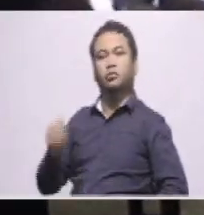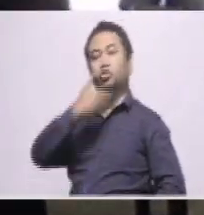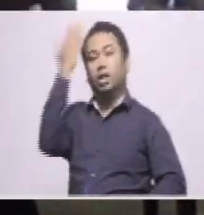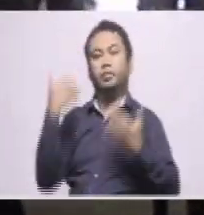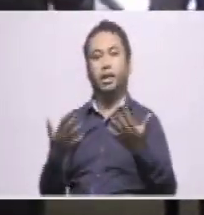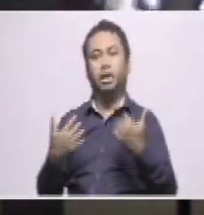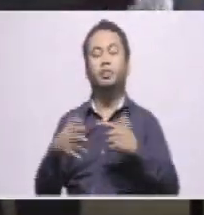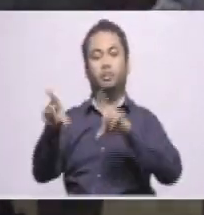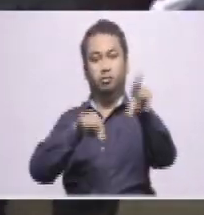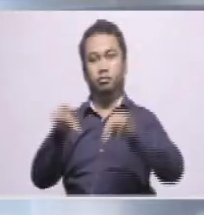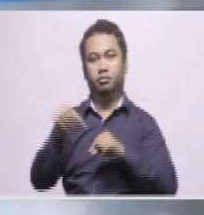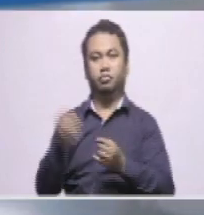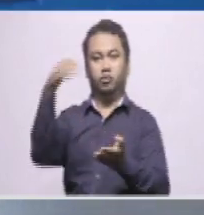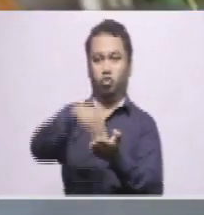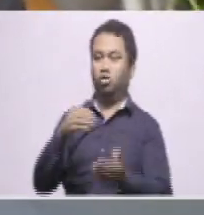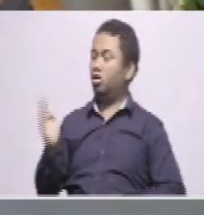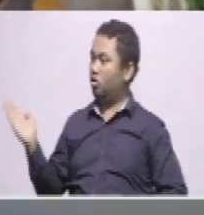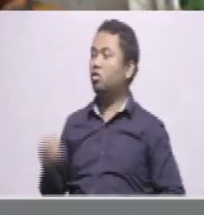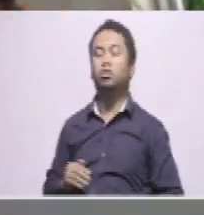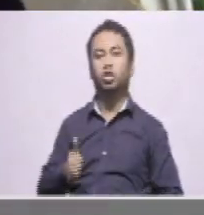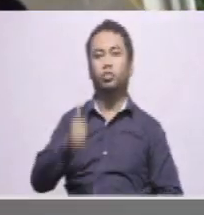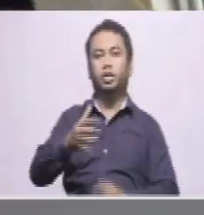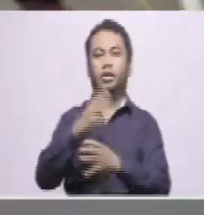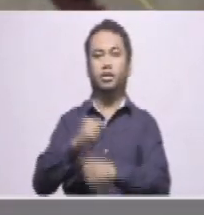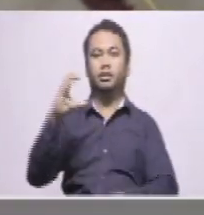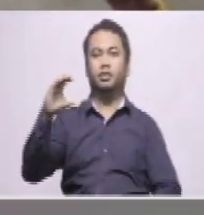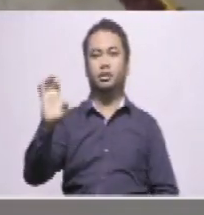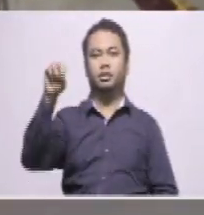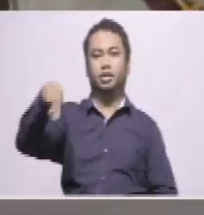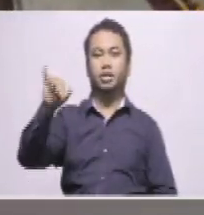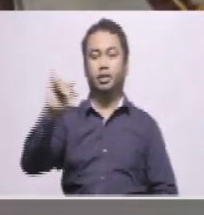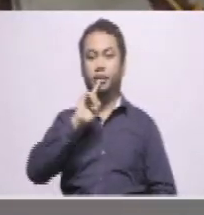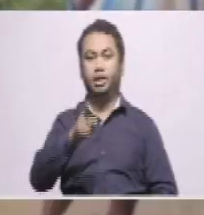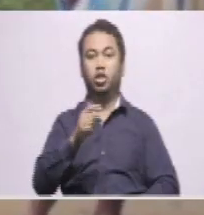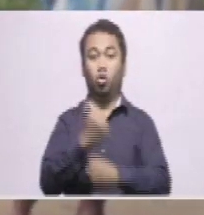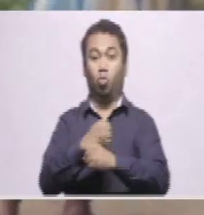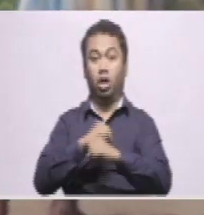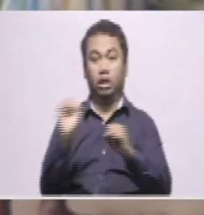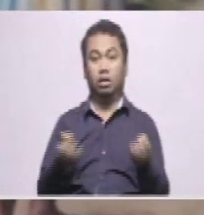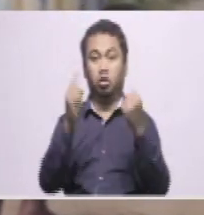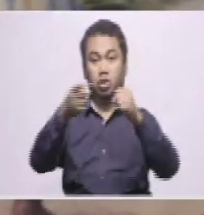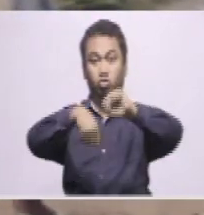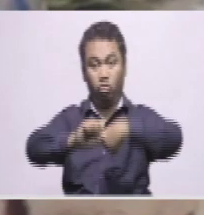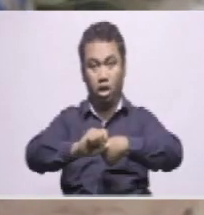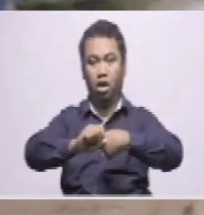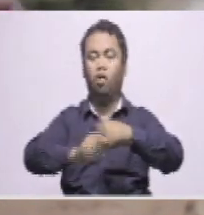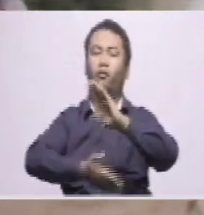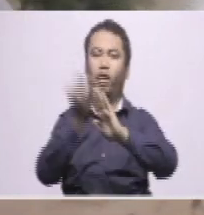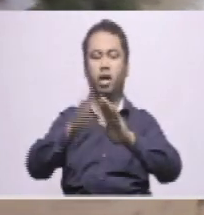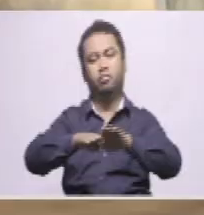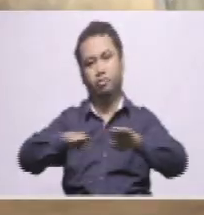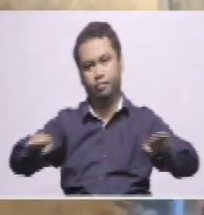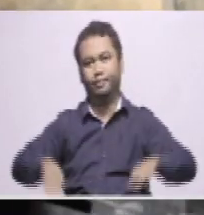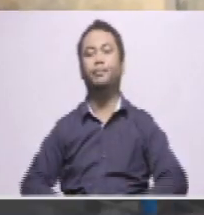solombavahoaka izao zay nambarany tompona ndretra nyvinyseny fa raha sanatria misy ny olana dia tsy maintsy hovahana izany atreto aloha dia mizotra